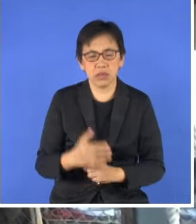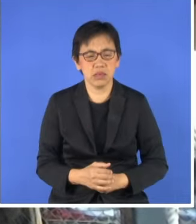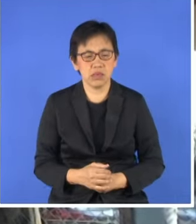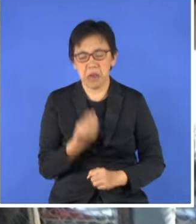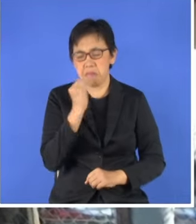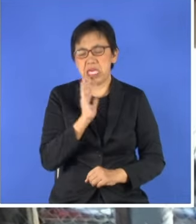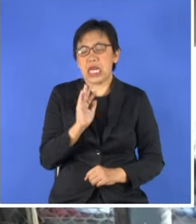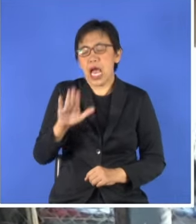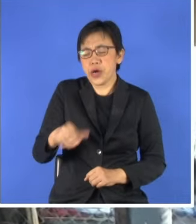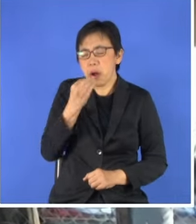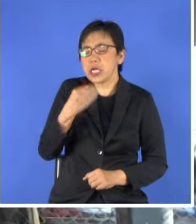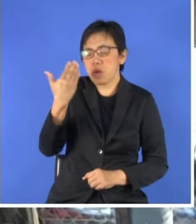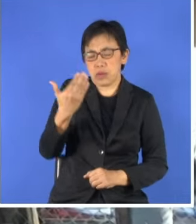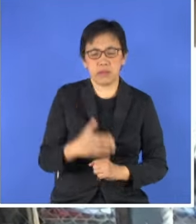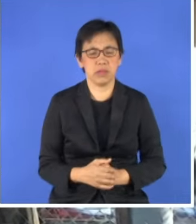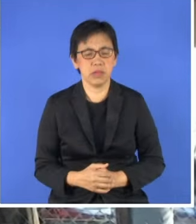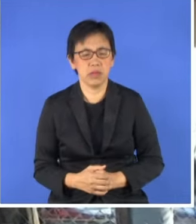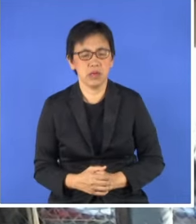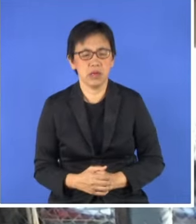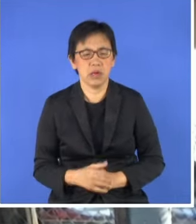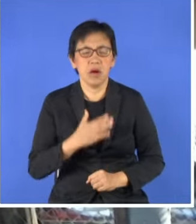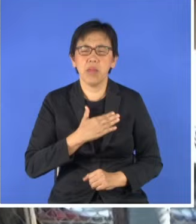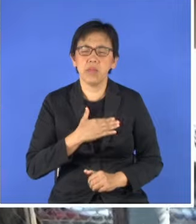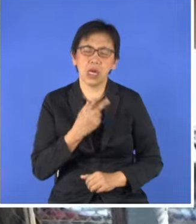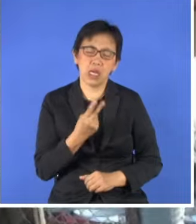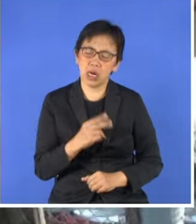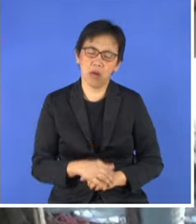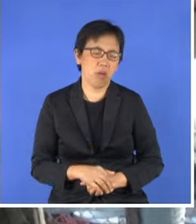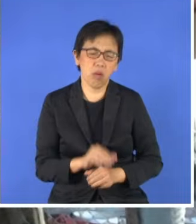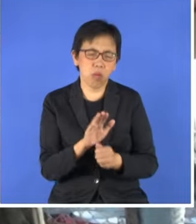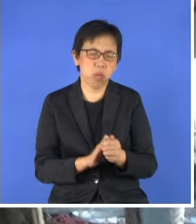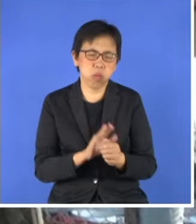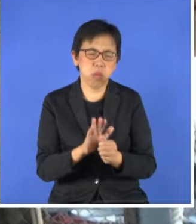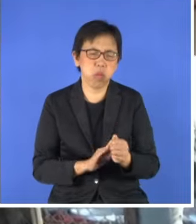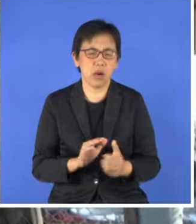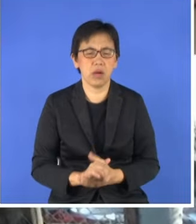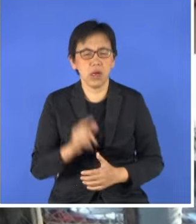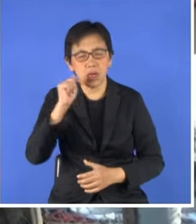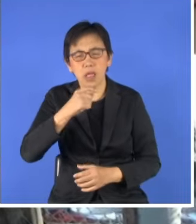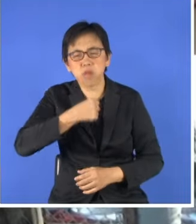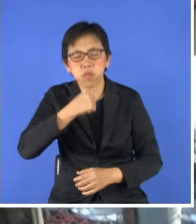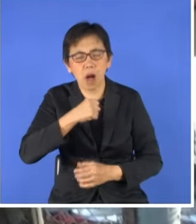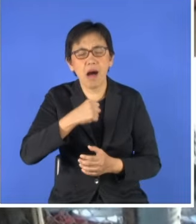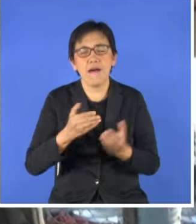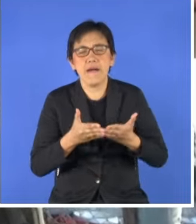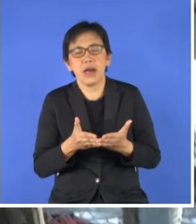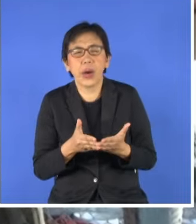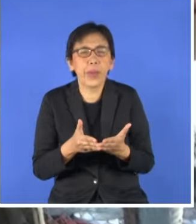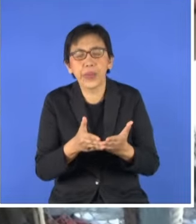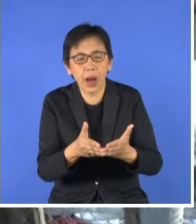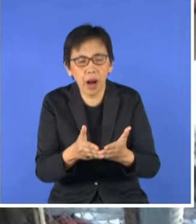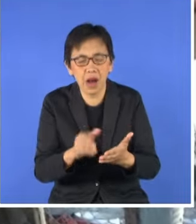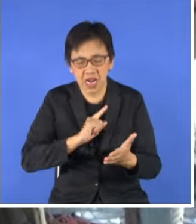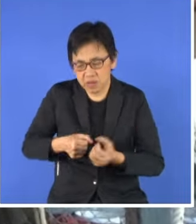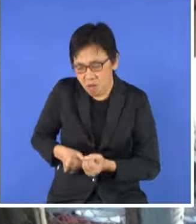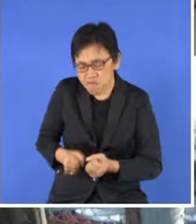ยอมกินให้น้องกินก่อนอือผมเห็นูเห็นดูโลเห็นดูเนี่ยคุณตานะฮะเออก็ออกเรือเรียก็เป็นคนบควบ